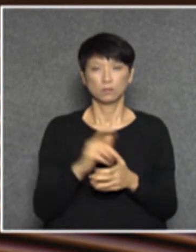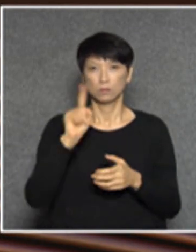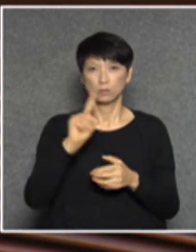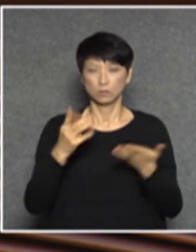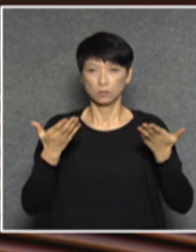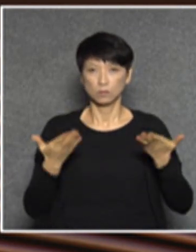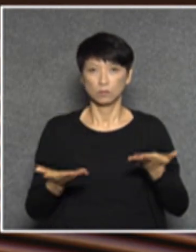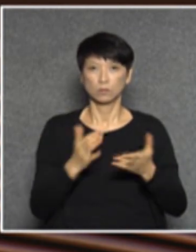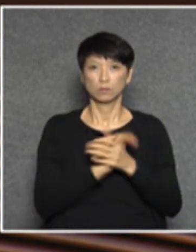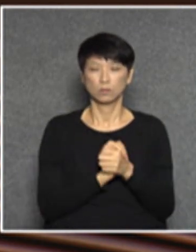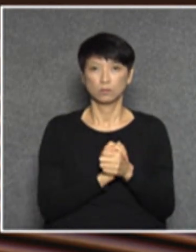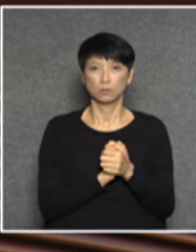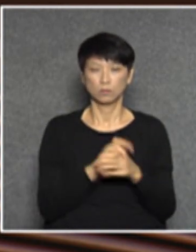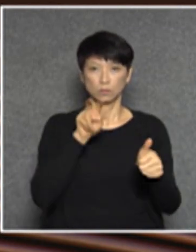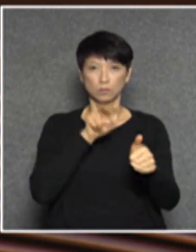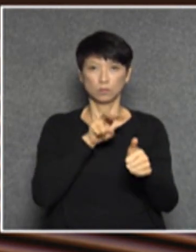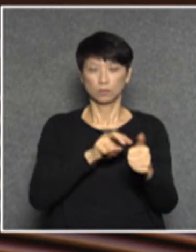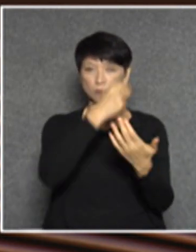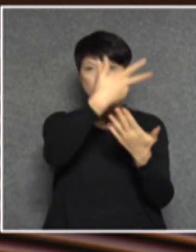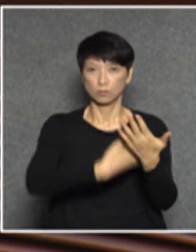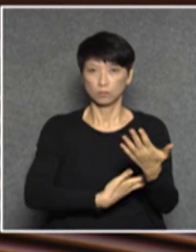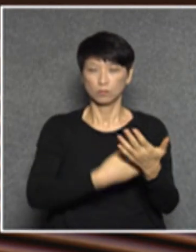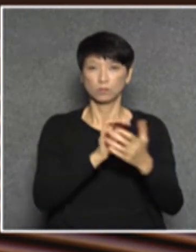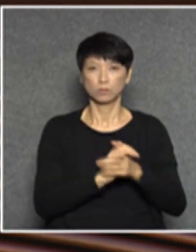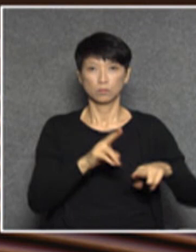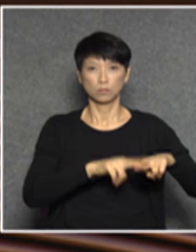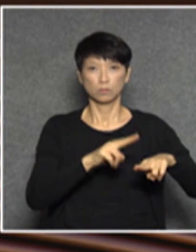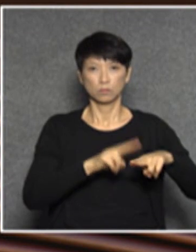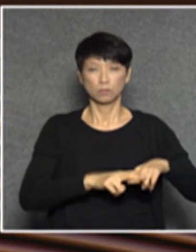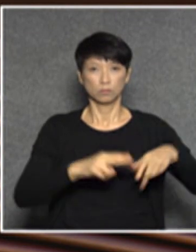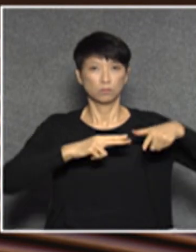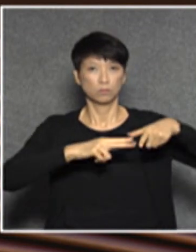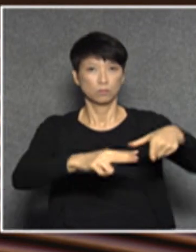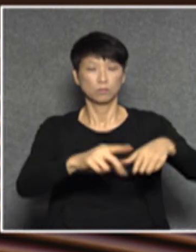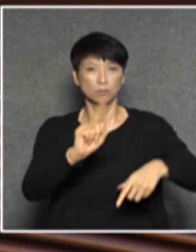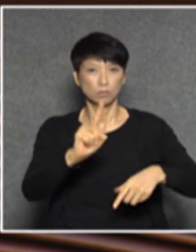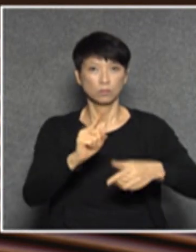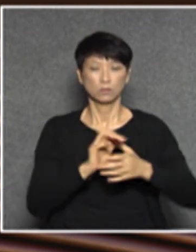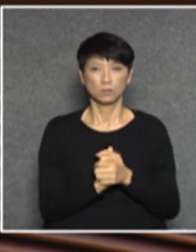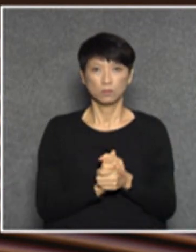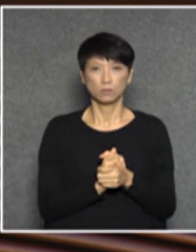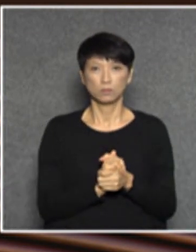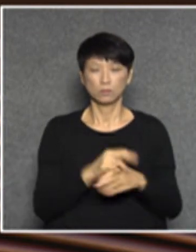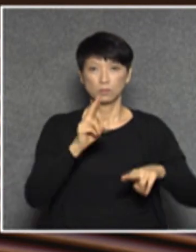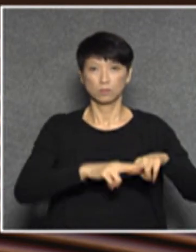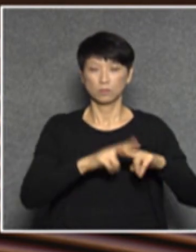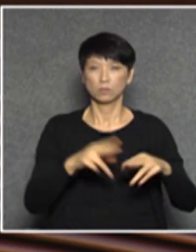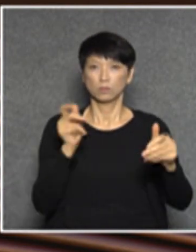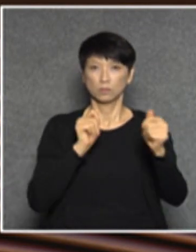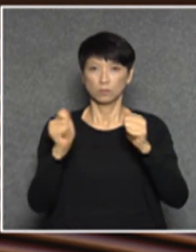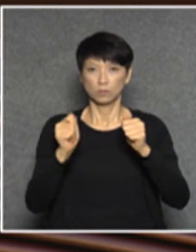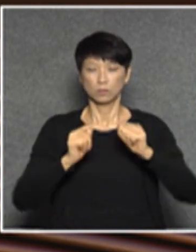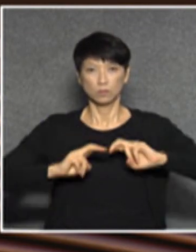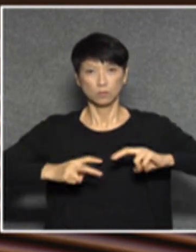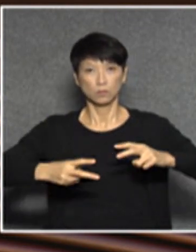套優良的管理制度在內地加以推廣，優化內地金融市場的發展，同